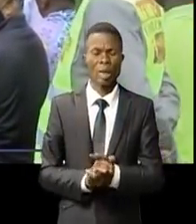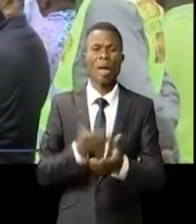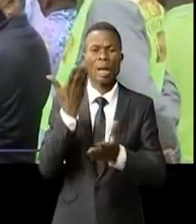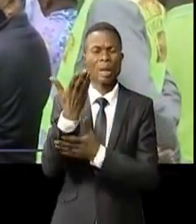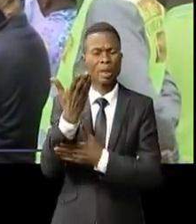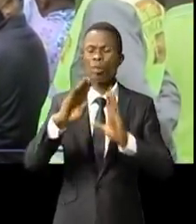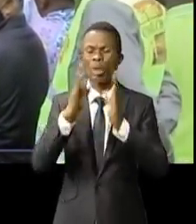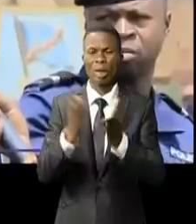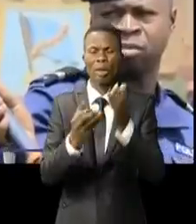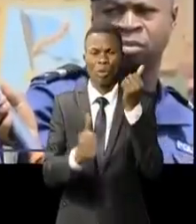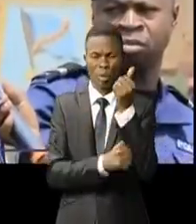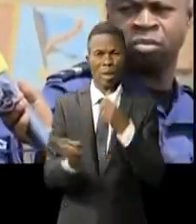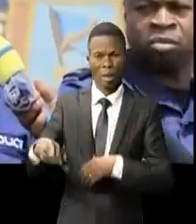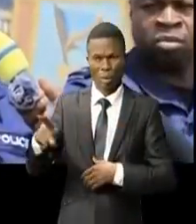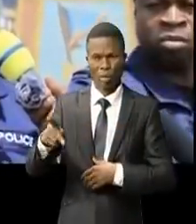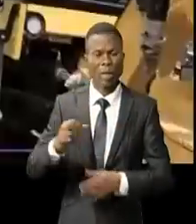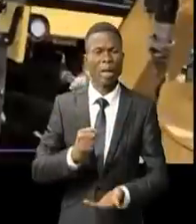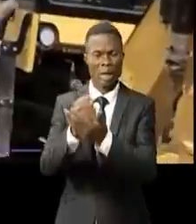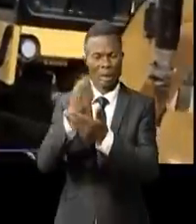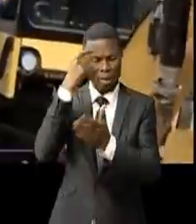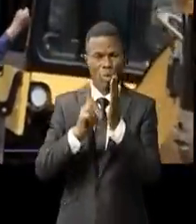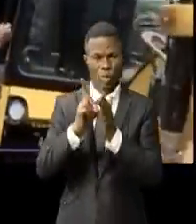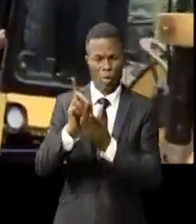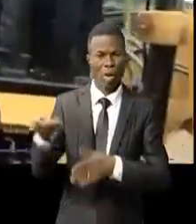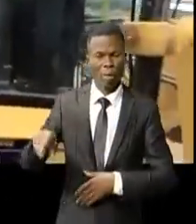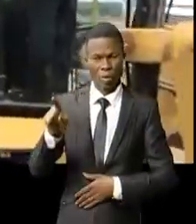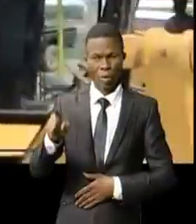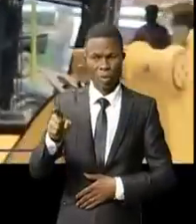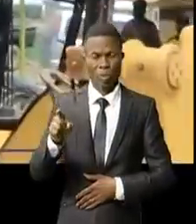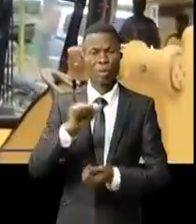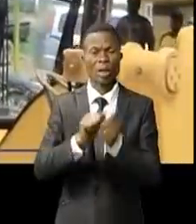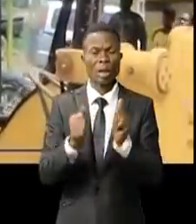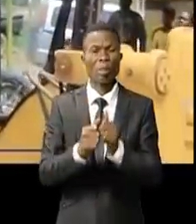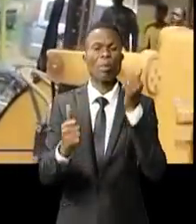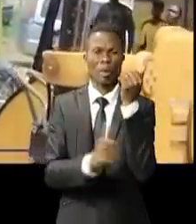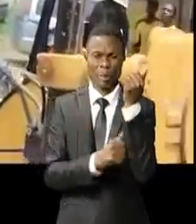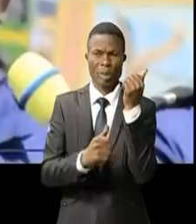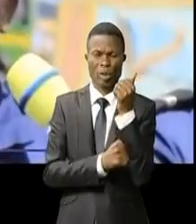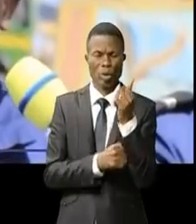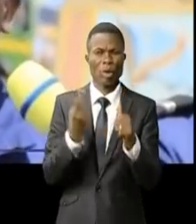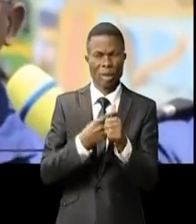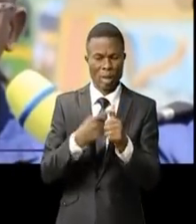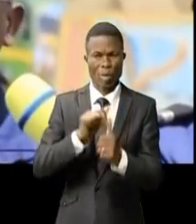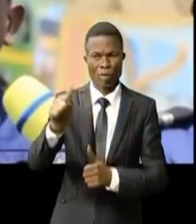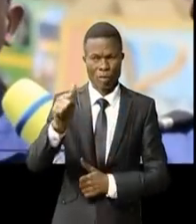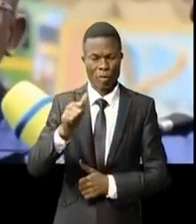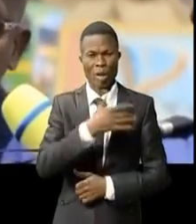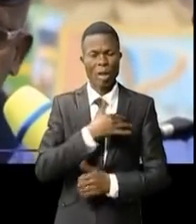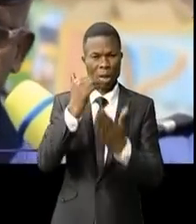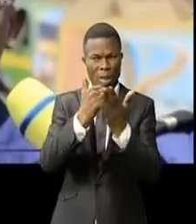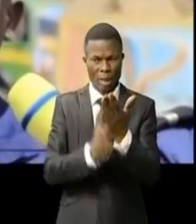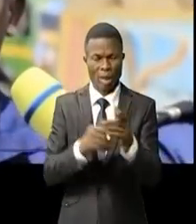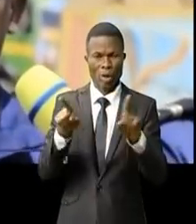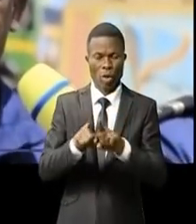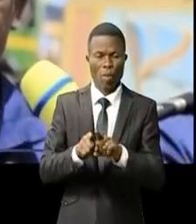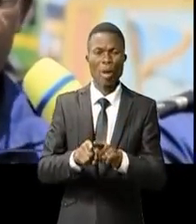la conscience du peuple iturien à l'unité pour le développement de cette province. Le problème, c'est l'homme. D'abord, vous devez vous identifier en tant